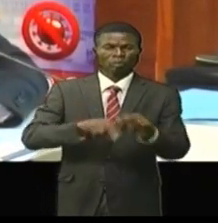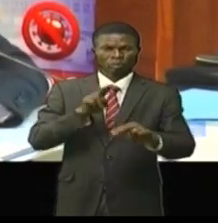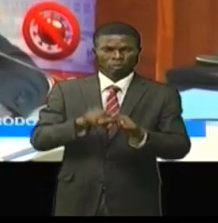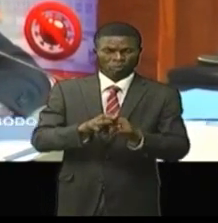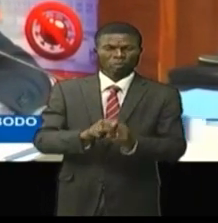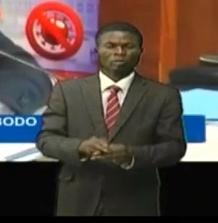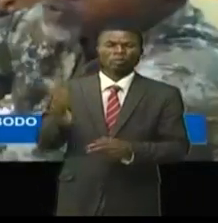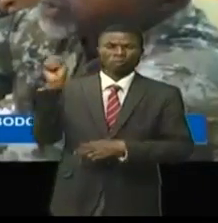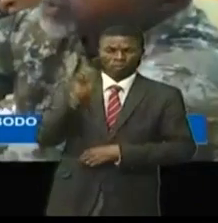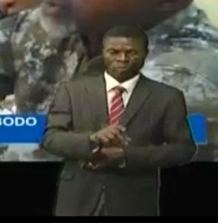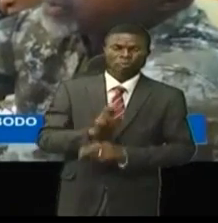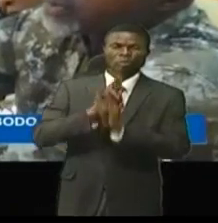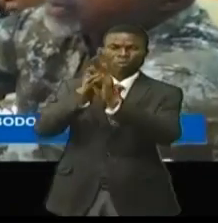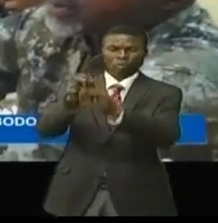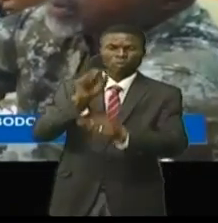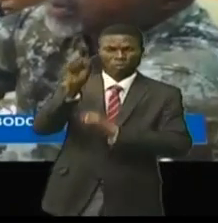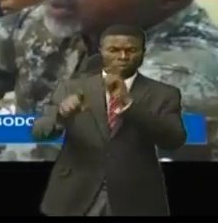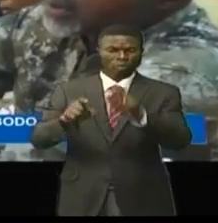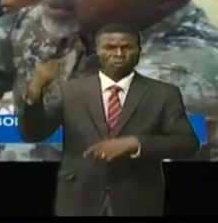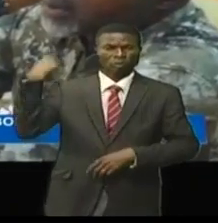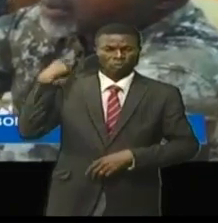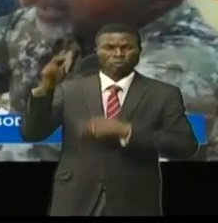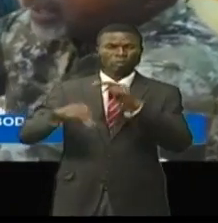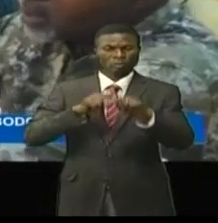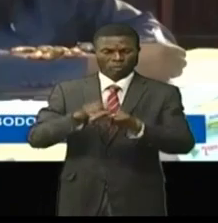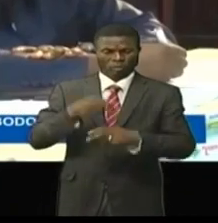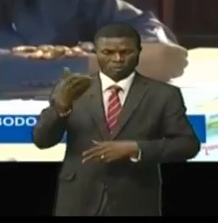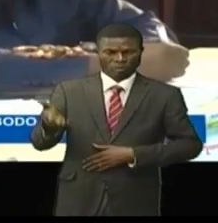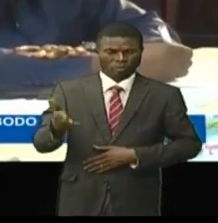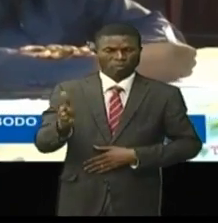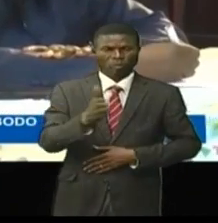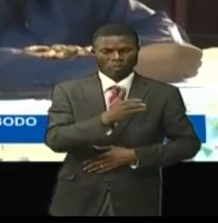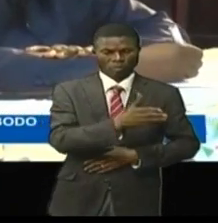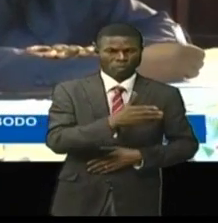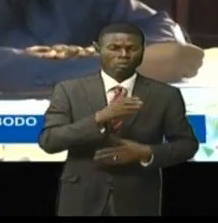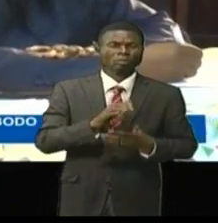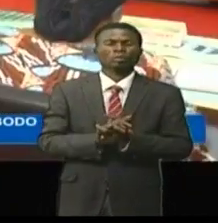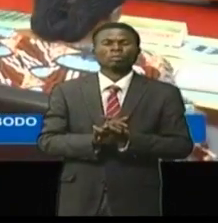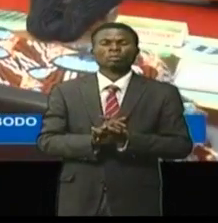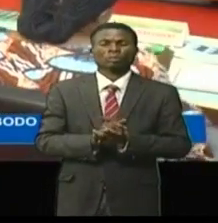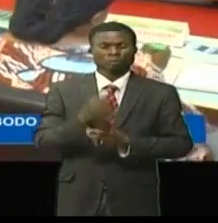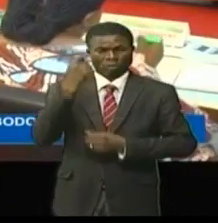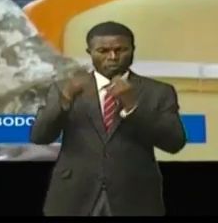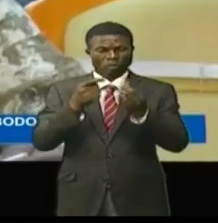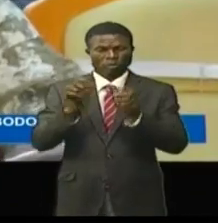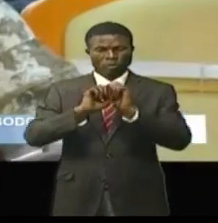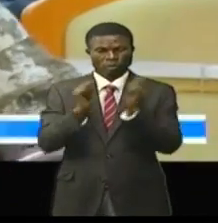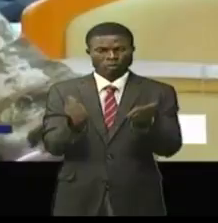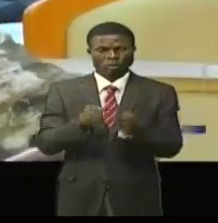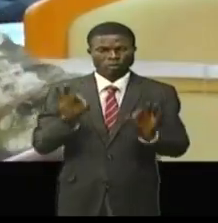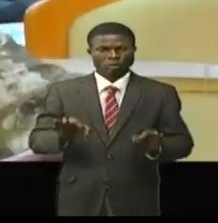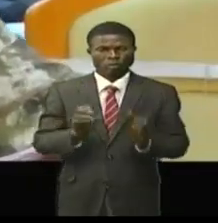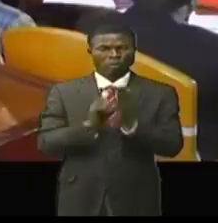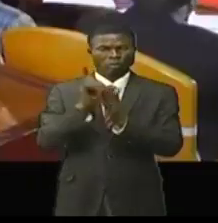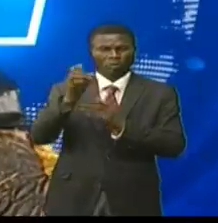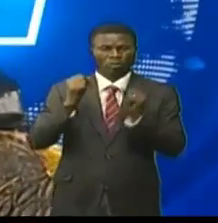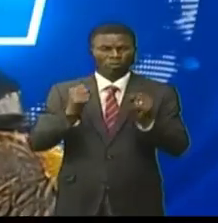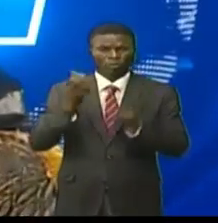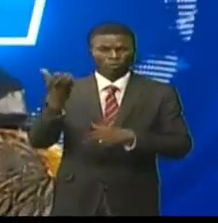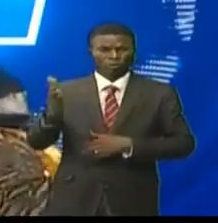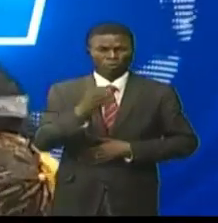Honoré Moulumba, pour répondre aux observations de la Commission Environnement, Tourisme, Ressources naturelles et Développement